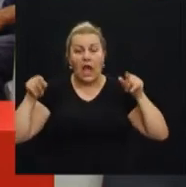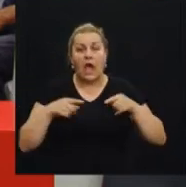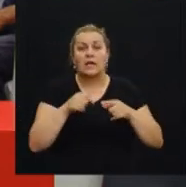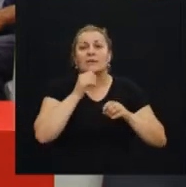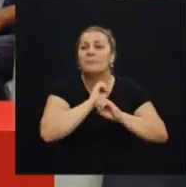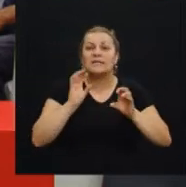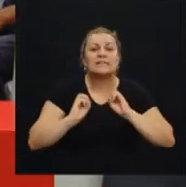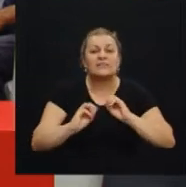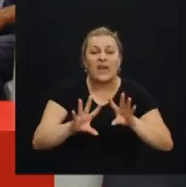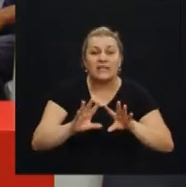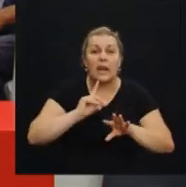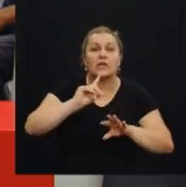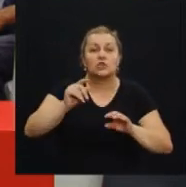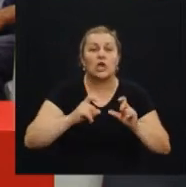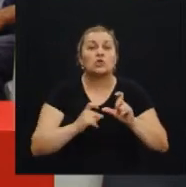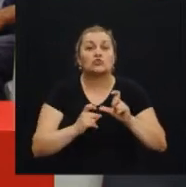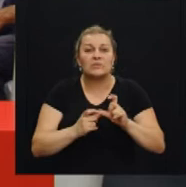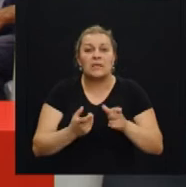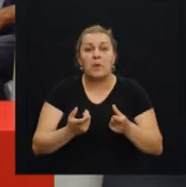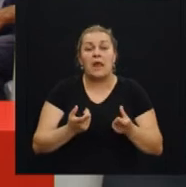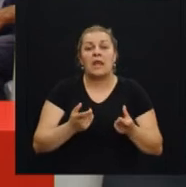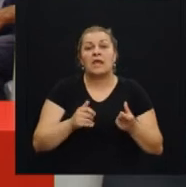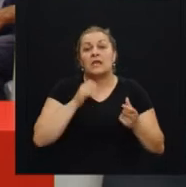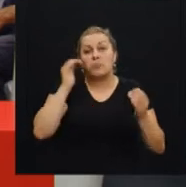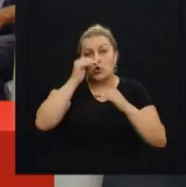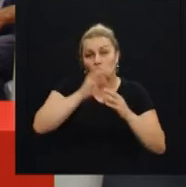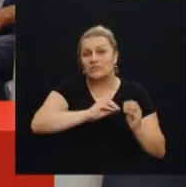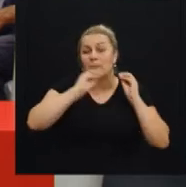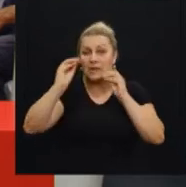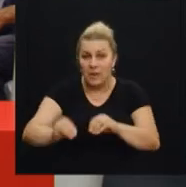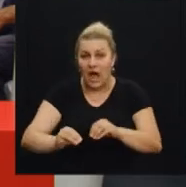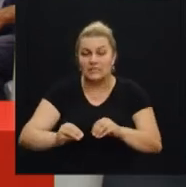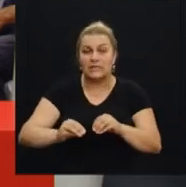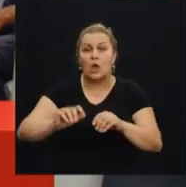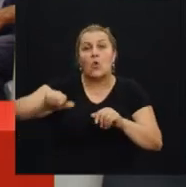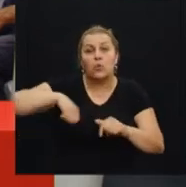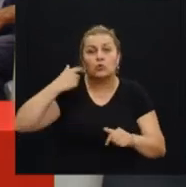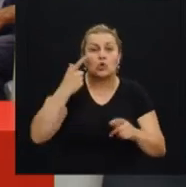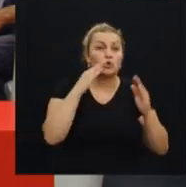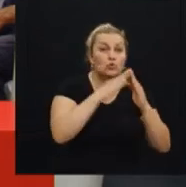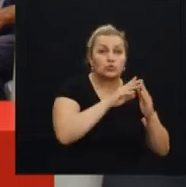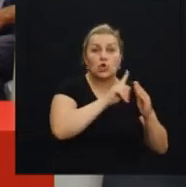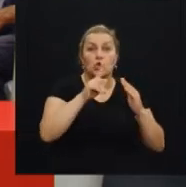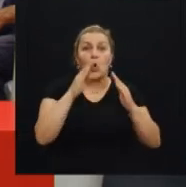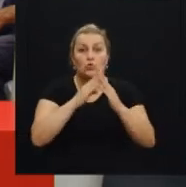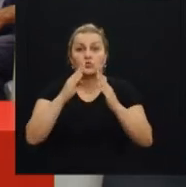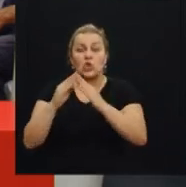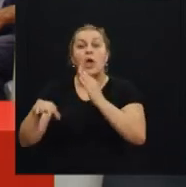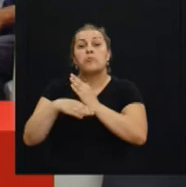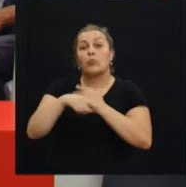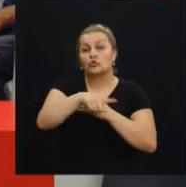bez svitala smo išli u Sustjepani, po noći se pribacili tamo. Ujutro smo od kuće do kuće s pomoću tih